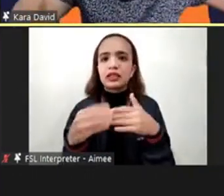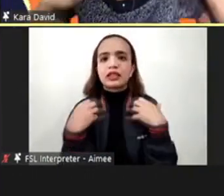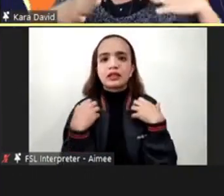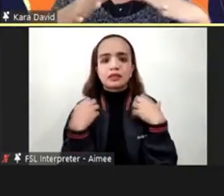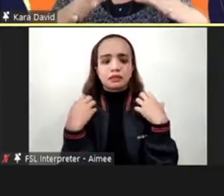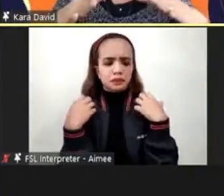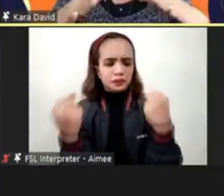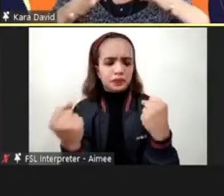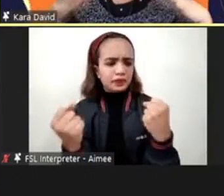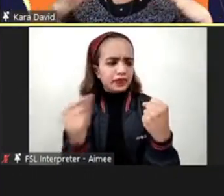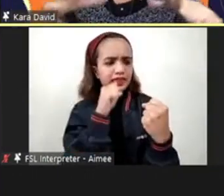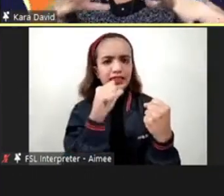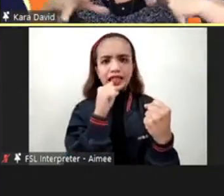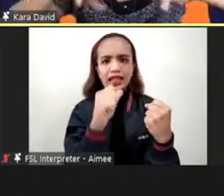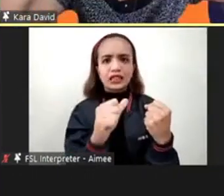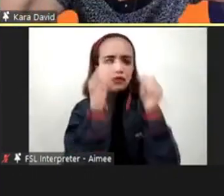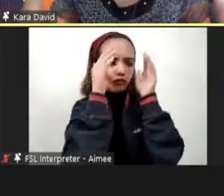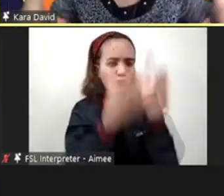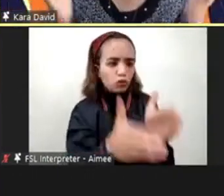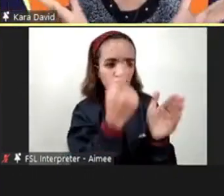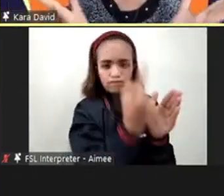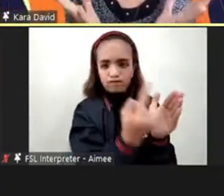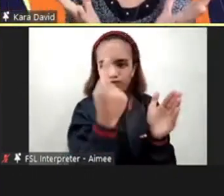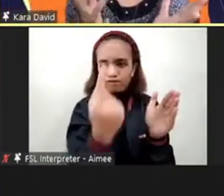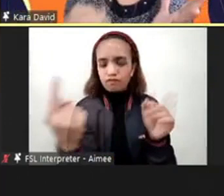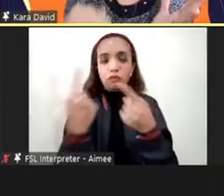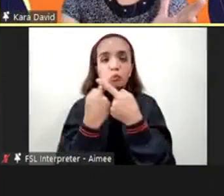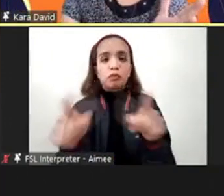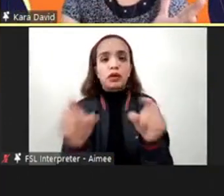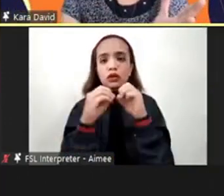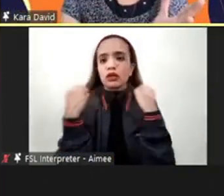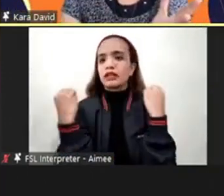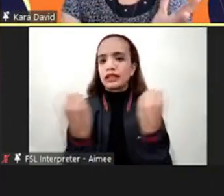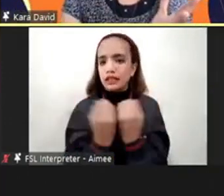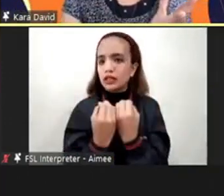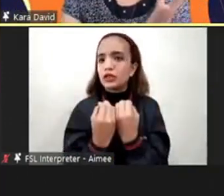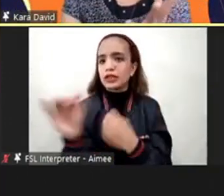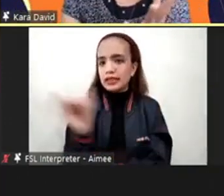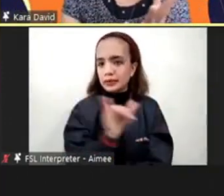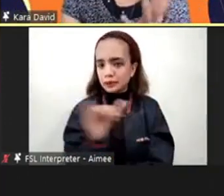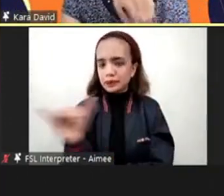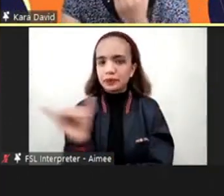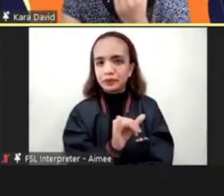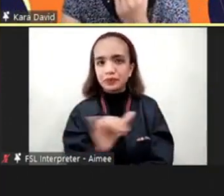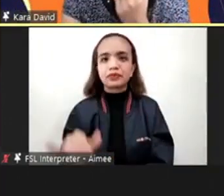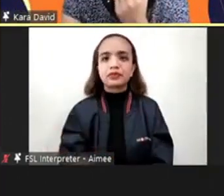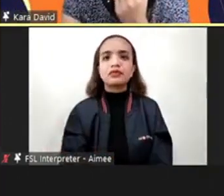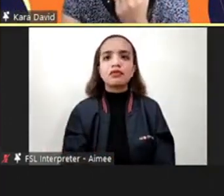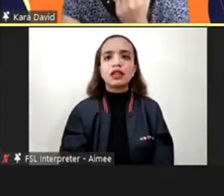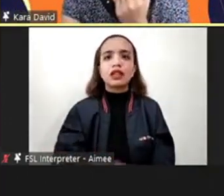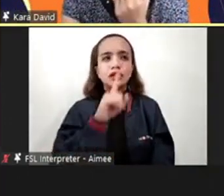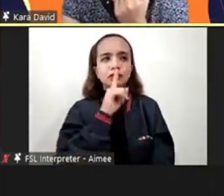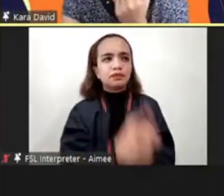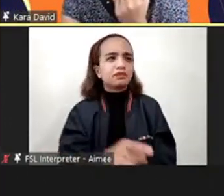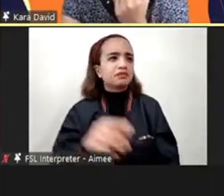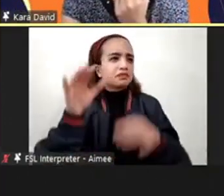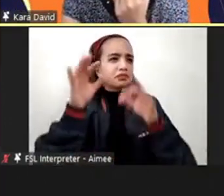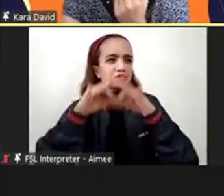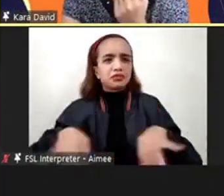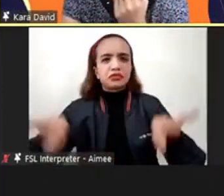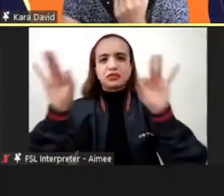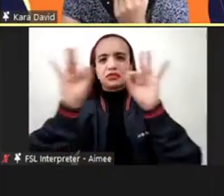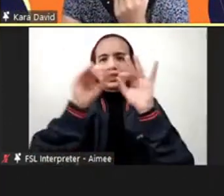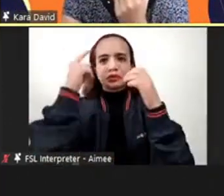the individual level, but on an organizational level as well. Napaka-fragile ng ating mental health situation sa